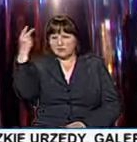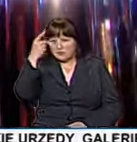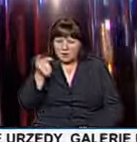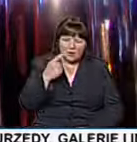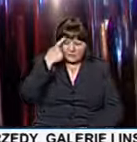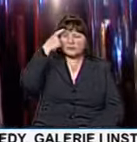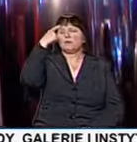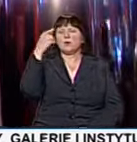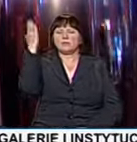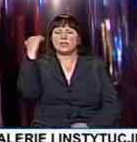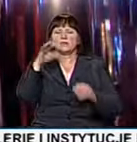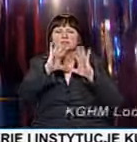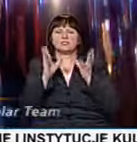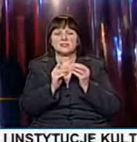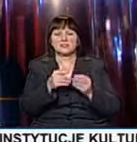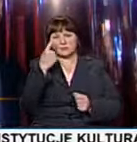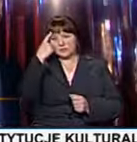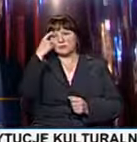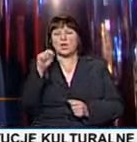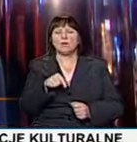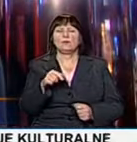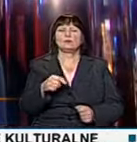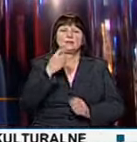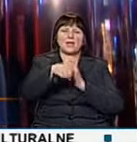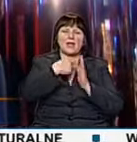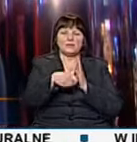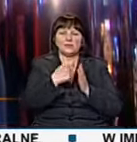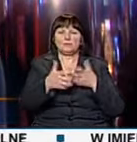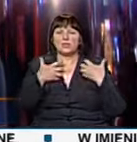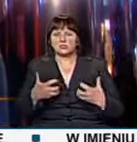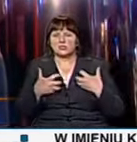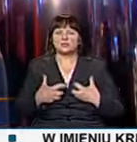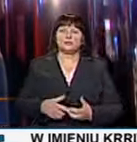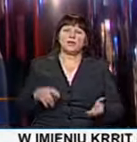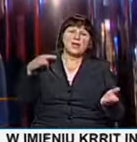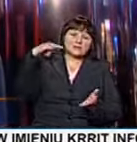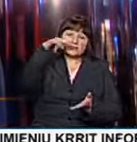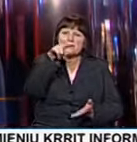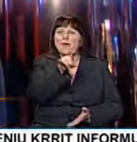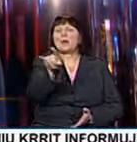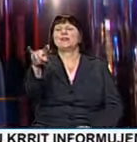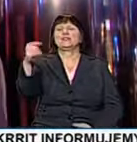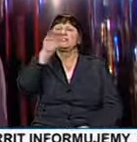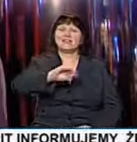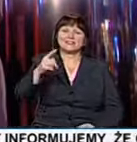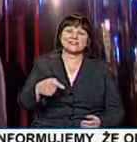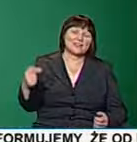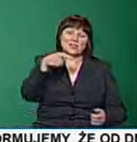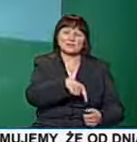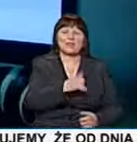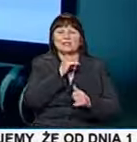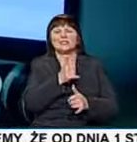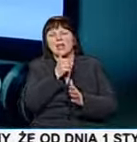się przypomniało. Po prostu po tym seansie chcieliśmy wsiąść w samolot i jeszcze raz polecieć do